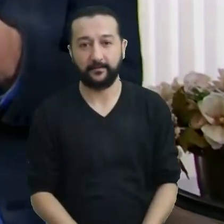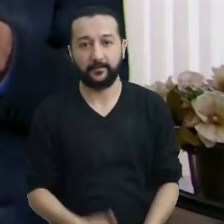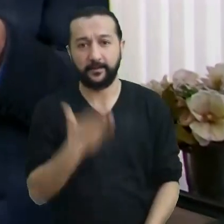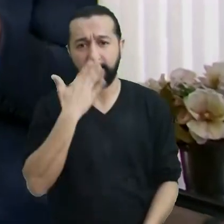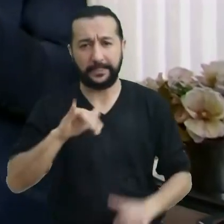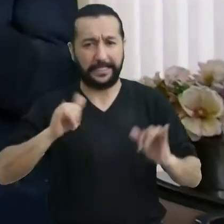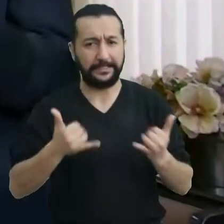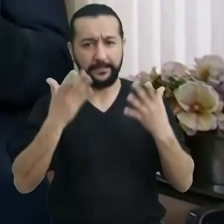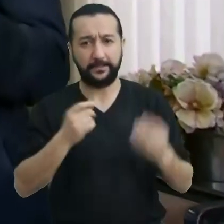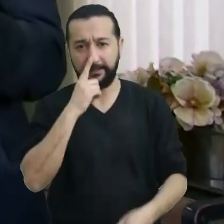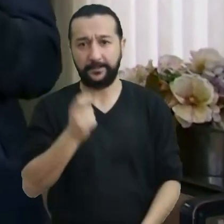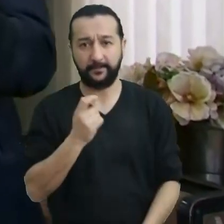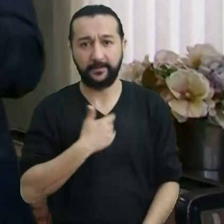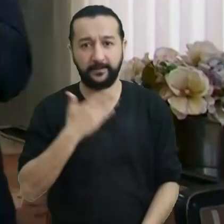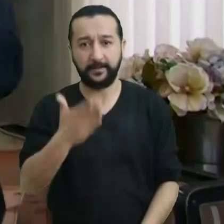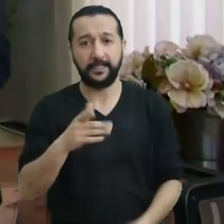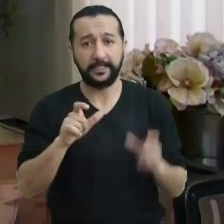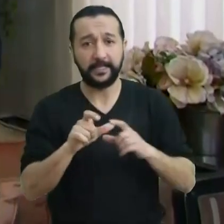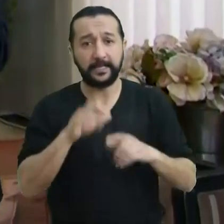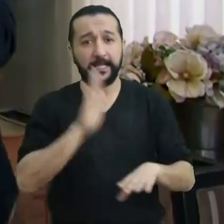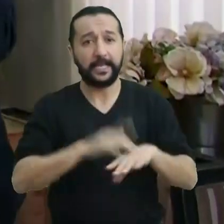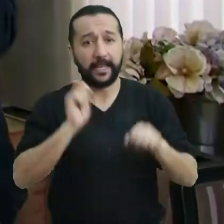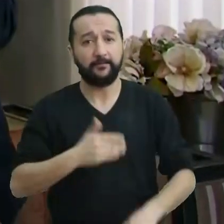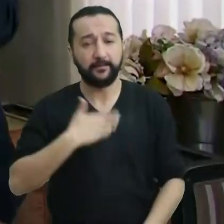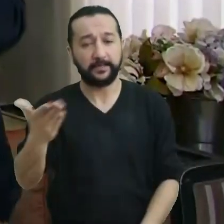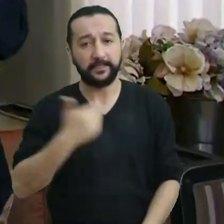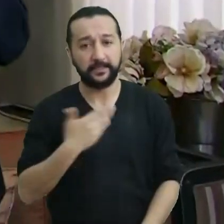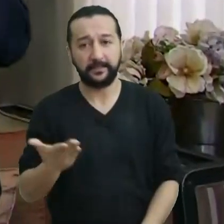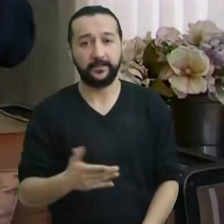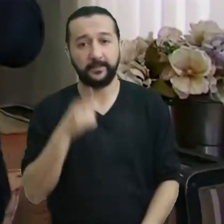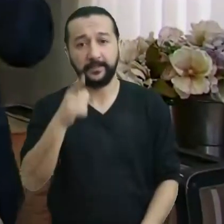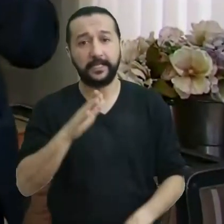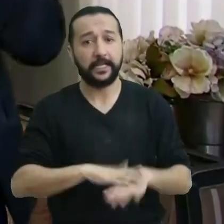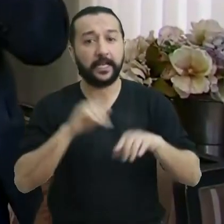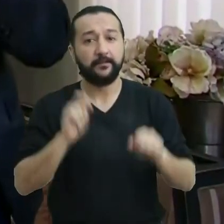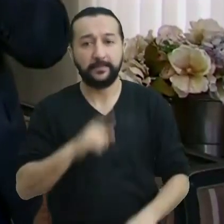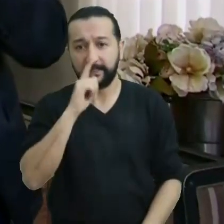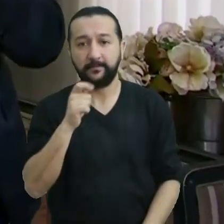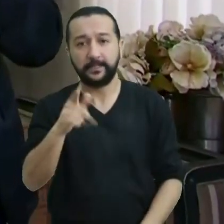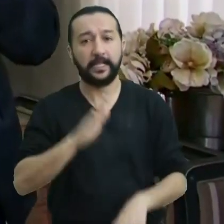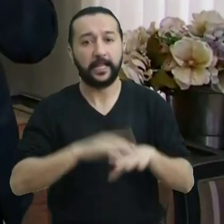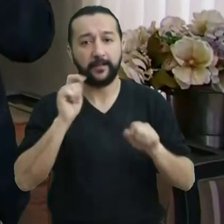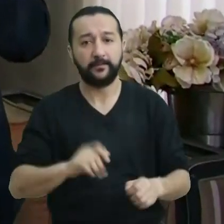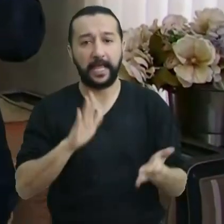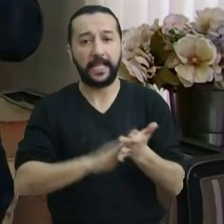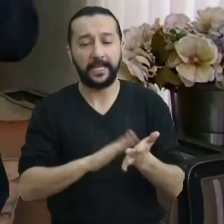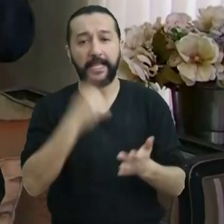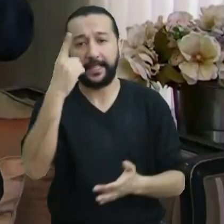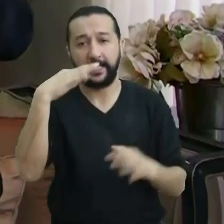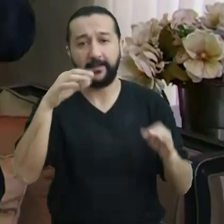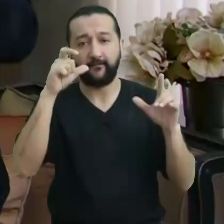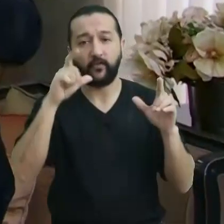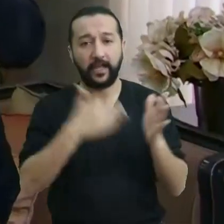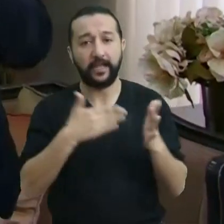Yok artık. Sarp ne yaptık biz? Ne yapacağız? Ne yapacağız? Ellerindeki tek